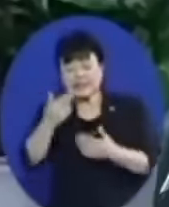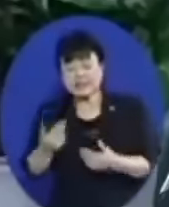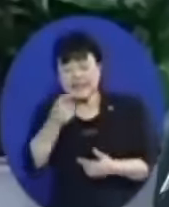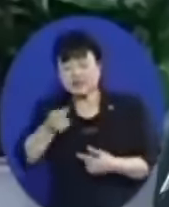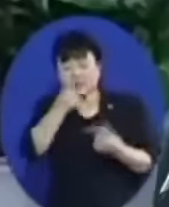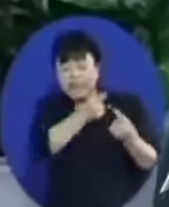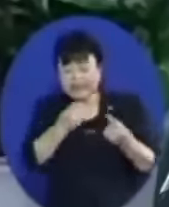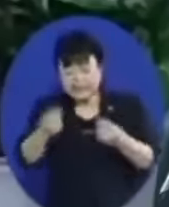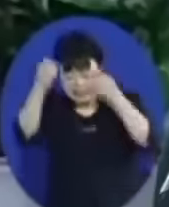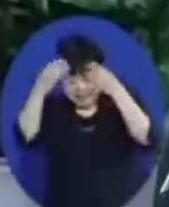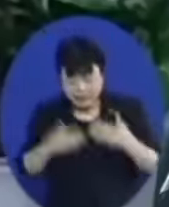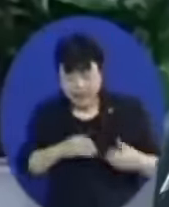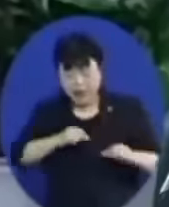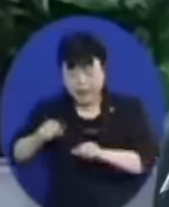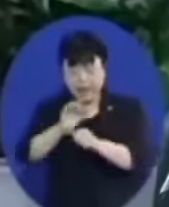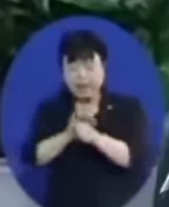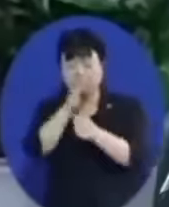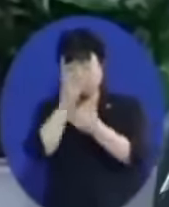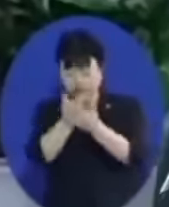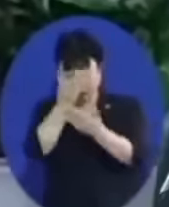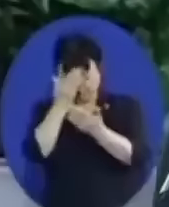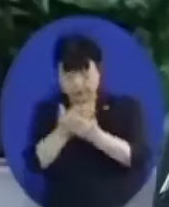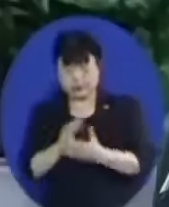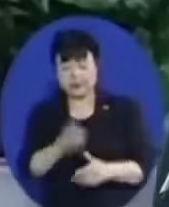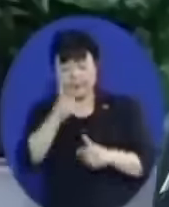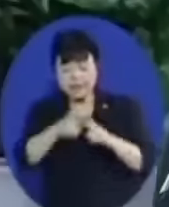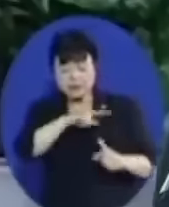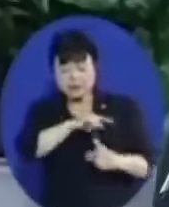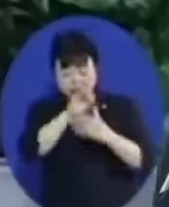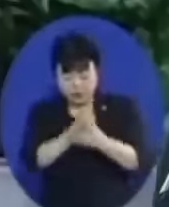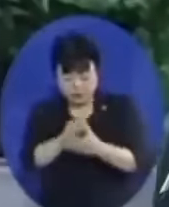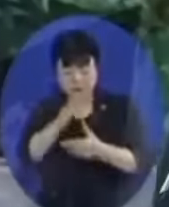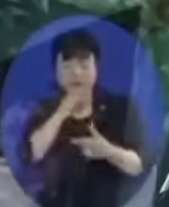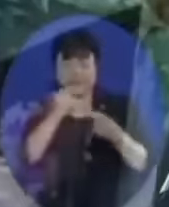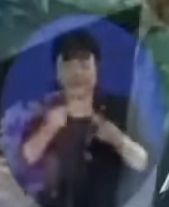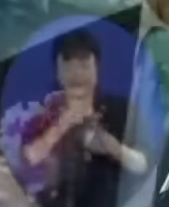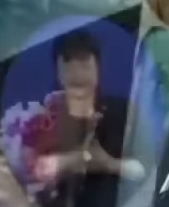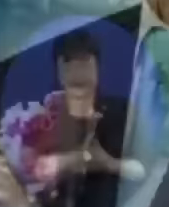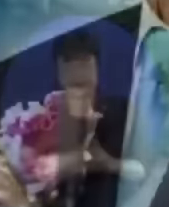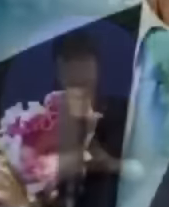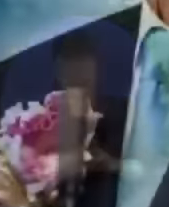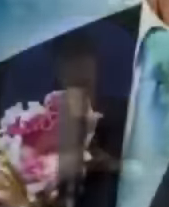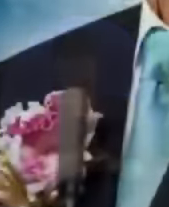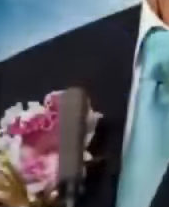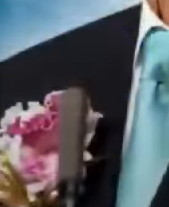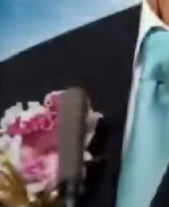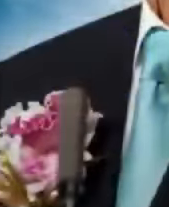생수같이 임하여 역사하여 주옵소서. 예수님 이름으로 기도합니다. 아멘.